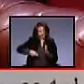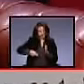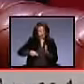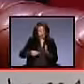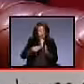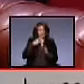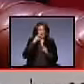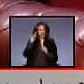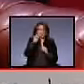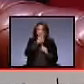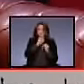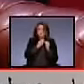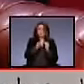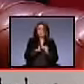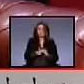بيمثل